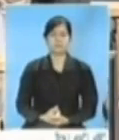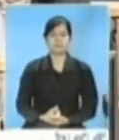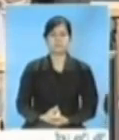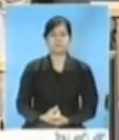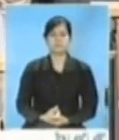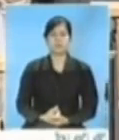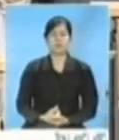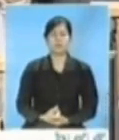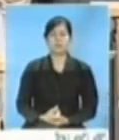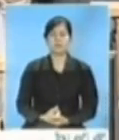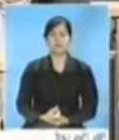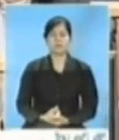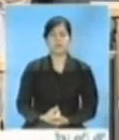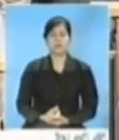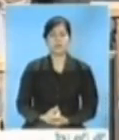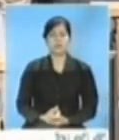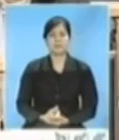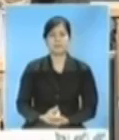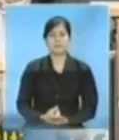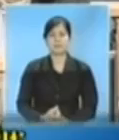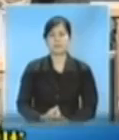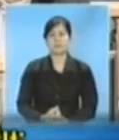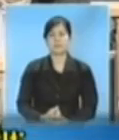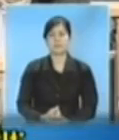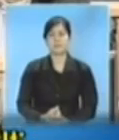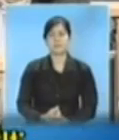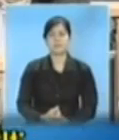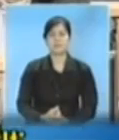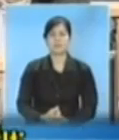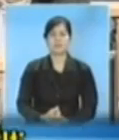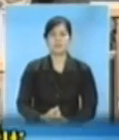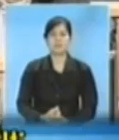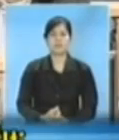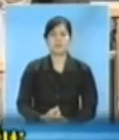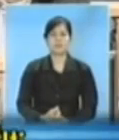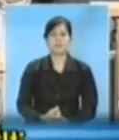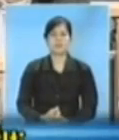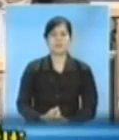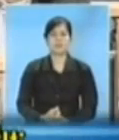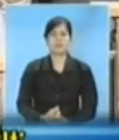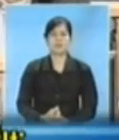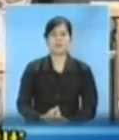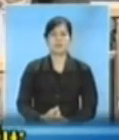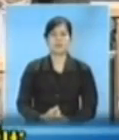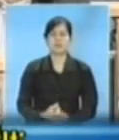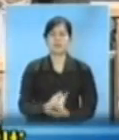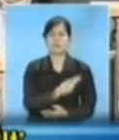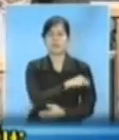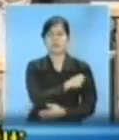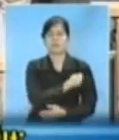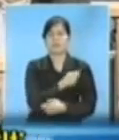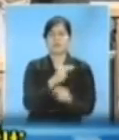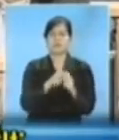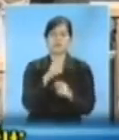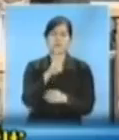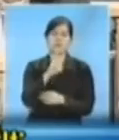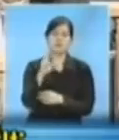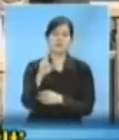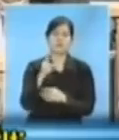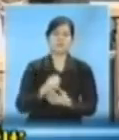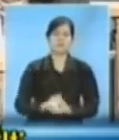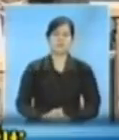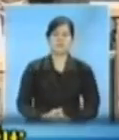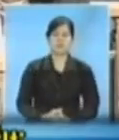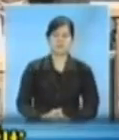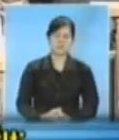คุณหมอวรงค์แต่ที่บ้านผมเขาเรียกว่าคุณหมาวรงค์นะครับจริงๆเนี่ยเขาพูดอย่างนี้ผมไม่ได้ว่านะที่บ้านผมเขาว่าเนี่ยน